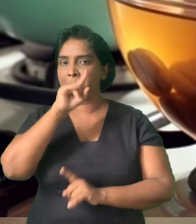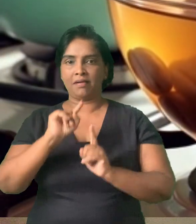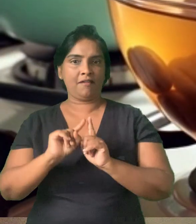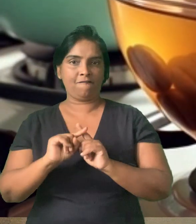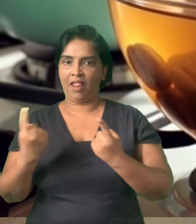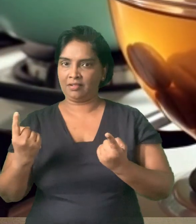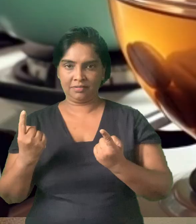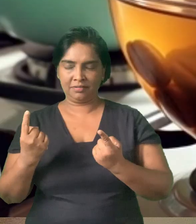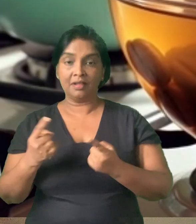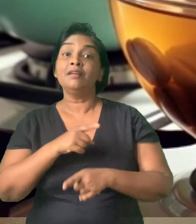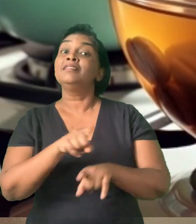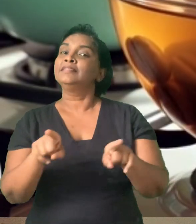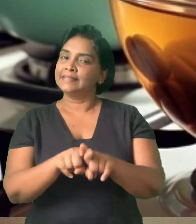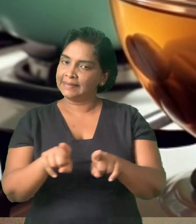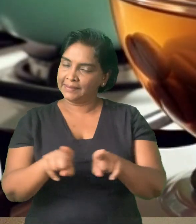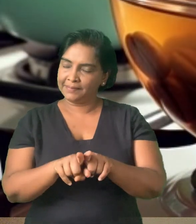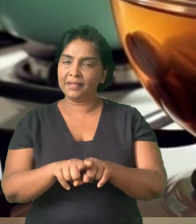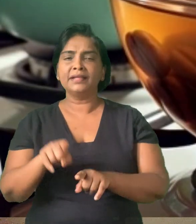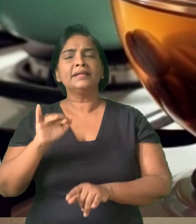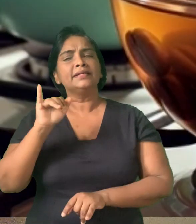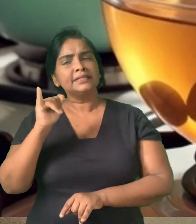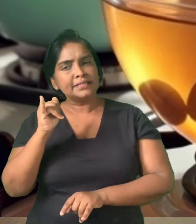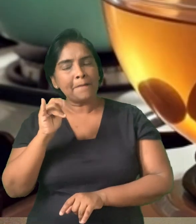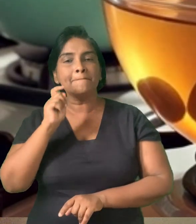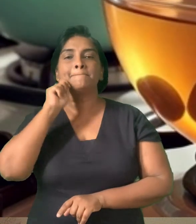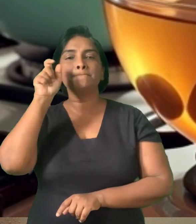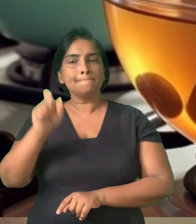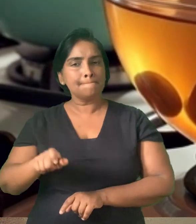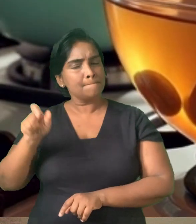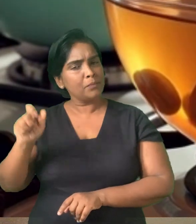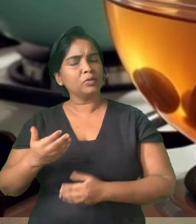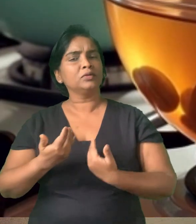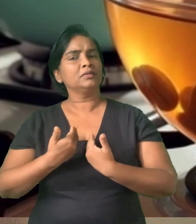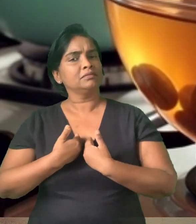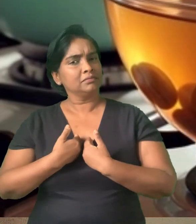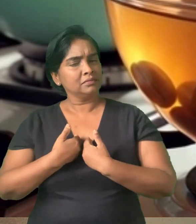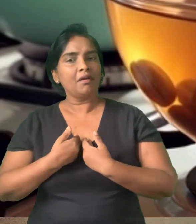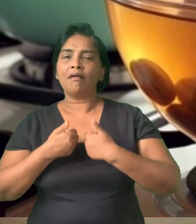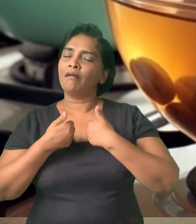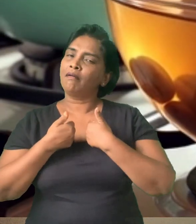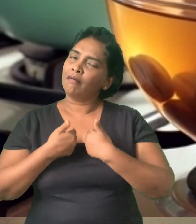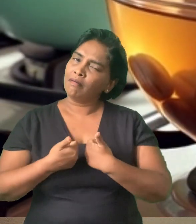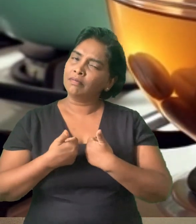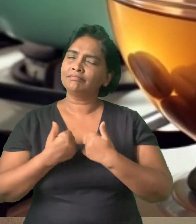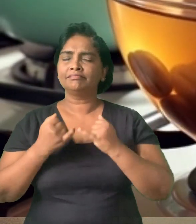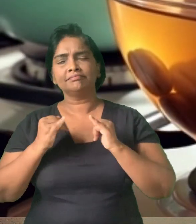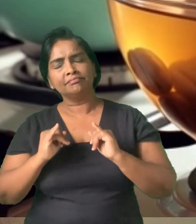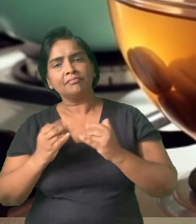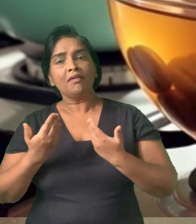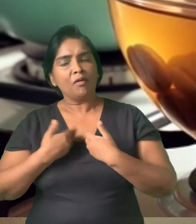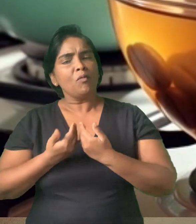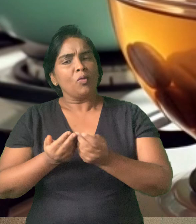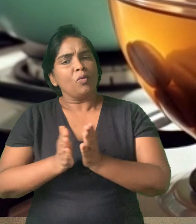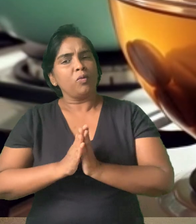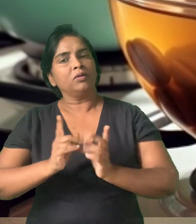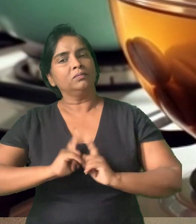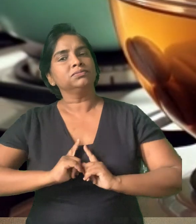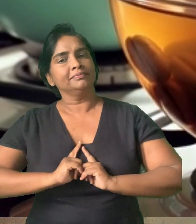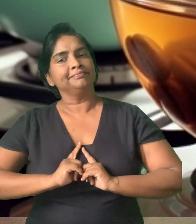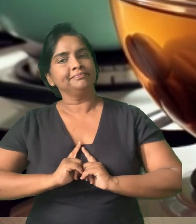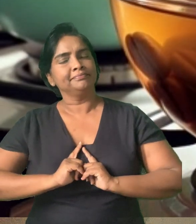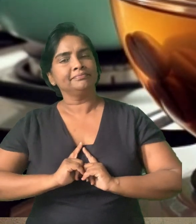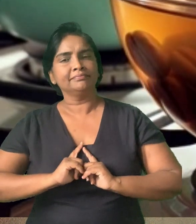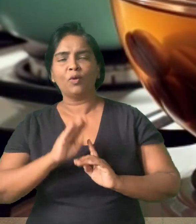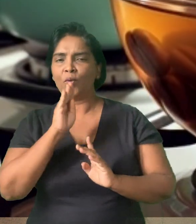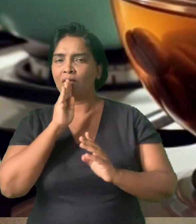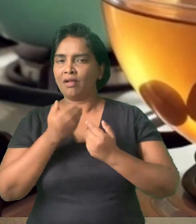වුණා. මේ වගේ තමයි. සමහර මිනිස්සු ඉන්නවා තමන් හරි හෝ වැරදි තමන් විදිහටම ඉන්නවා.